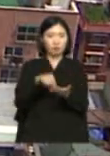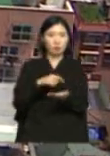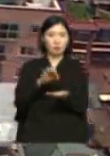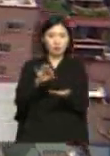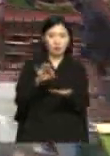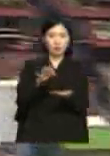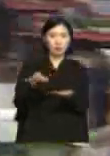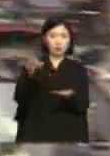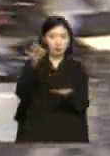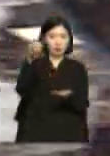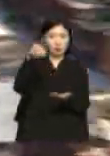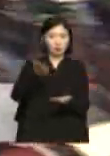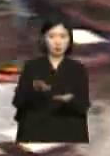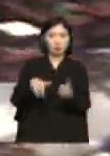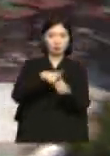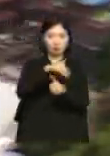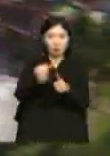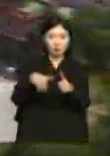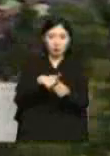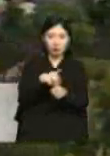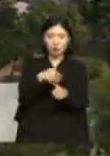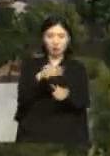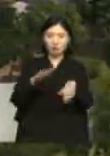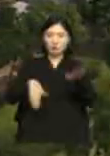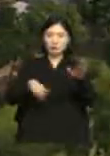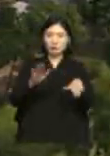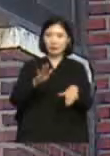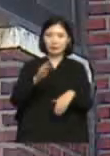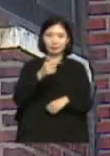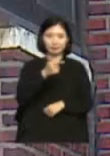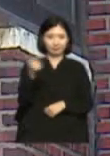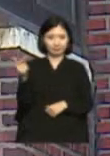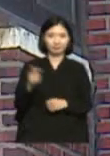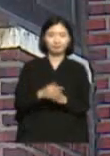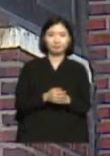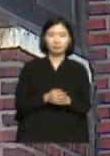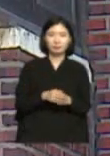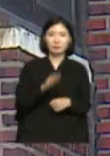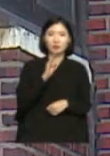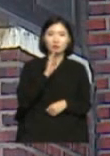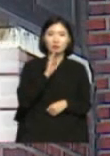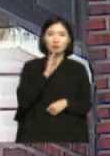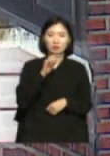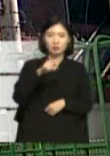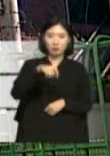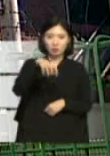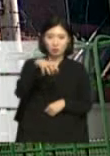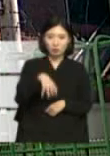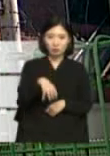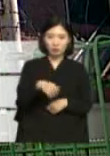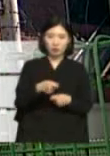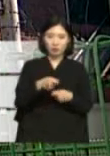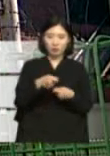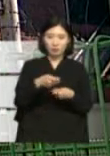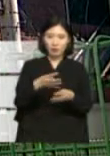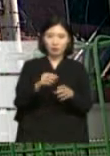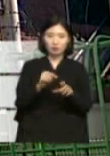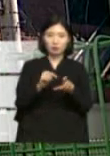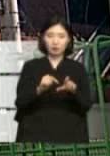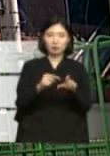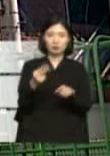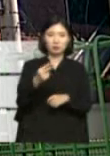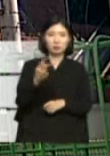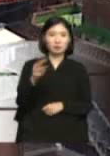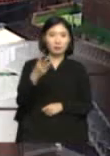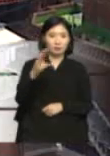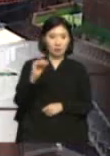보상가가 상승하긴 했지만 주변 시세와는 여전히 큰 차이를 보입니다. 실제로 현재 풍납동 평당 보상가는 2,300만